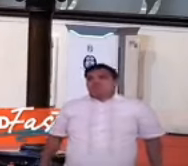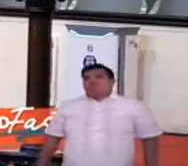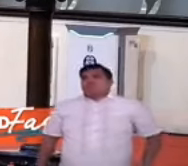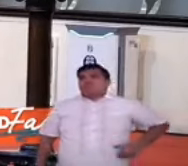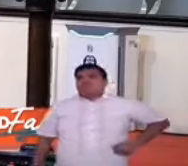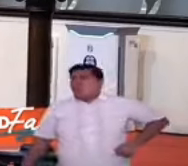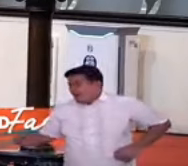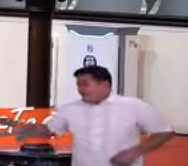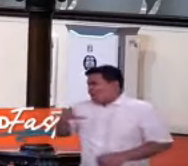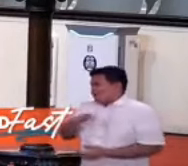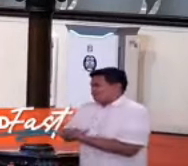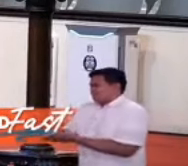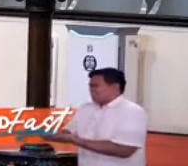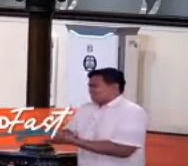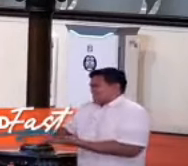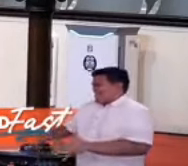pites day.